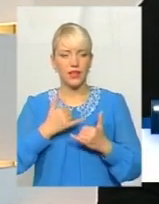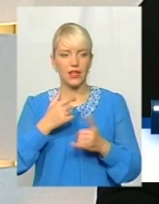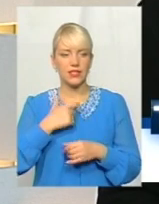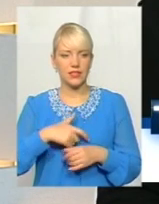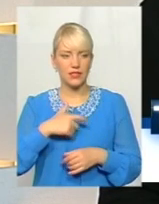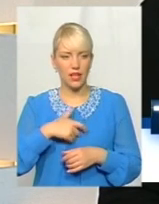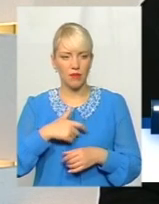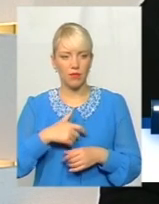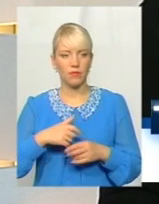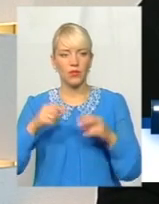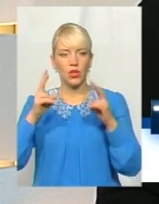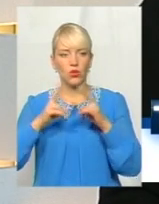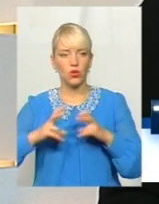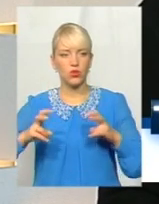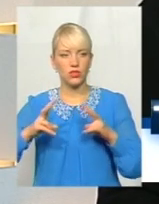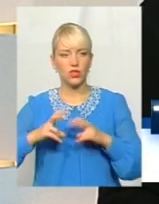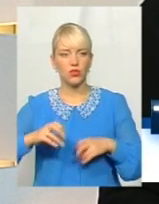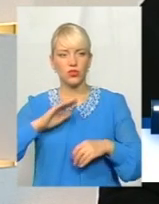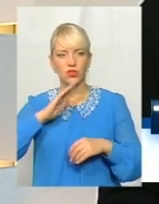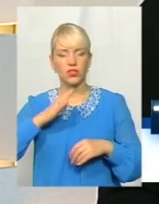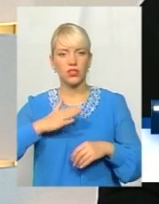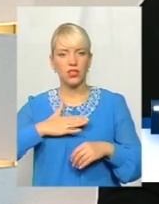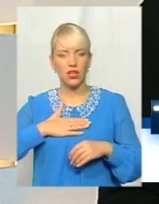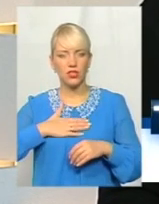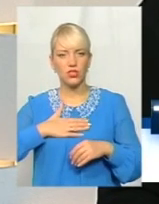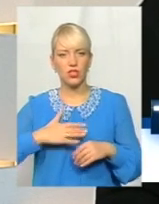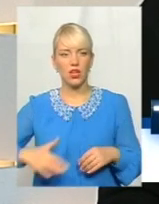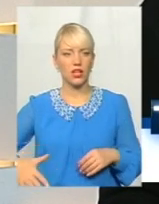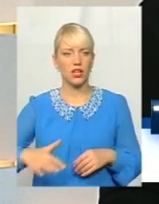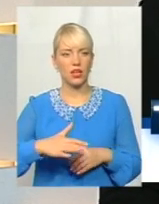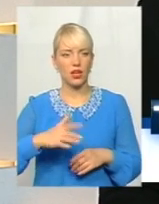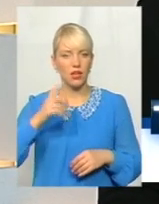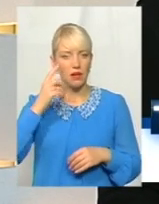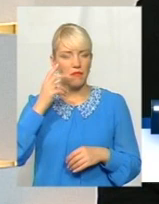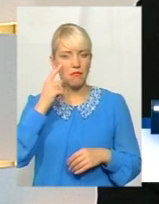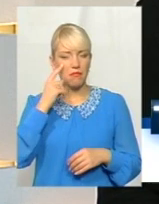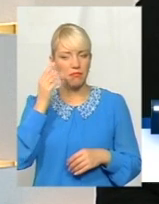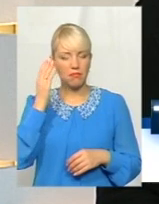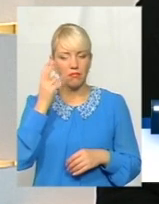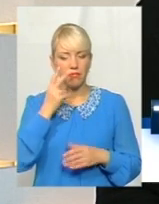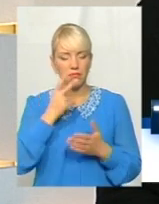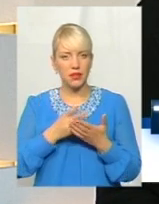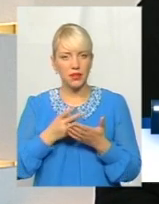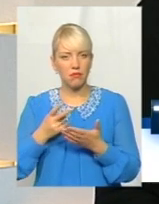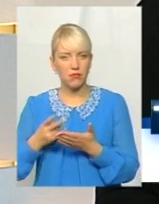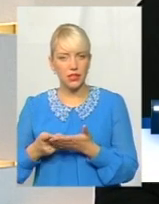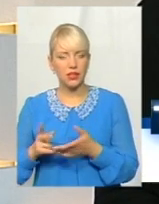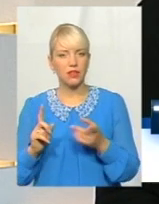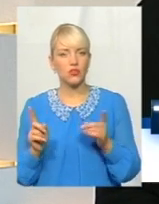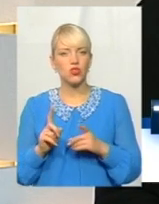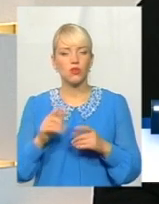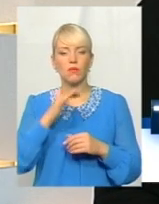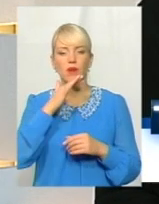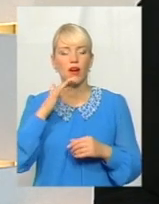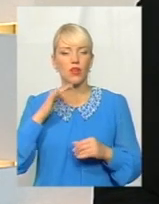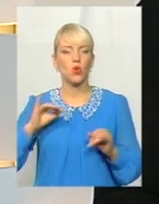так досліджуючи наш край, підмітив, що дуже багато